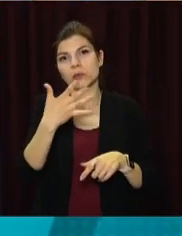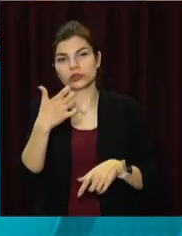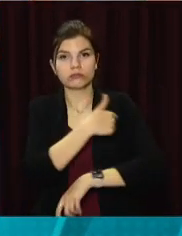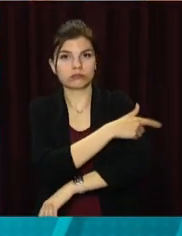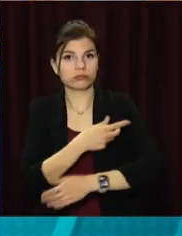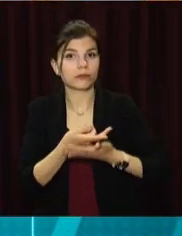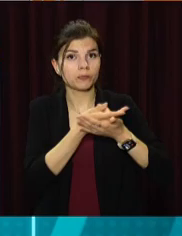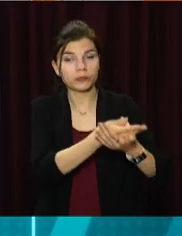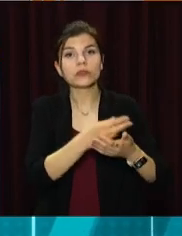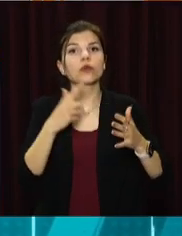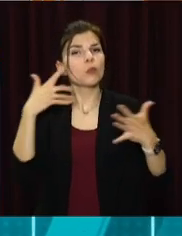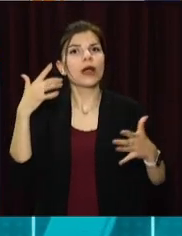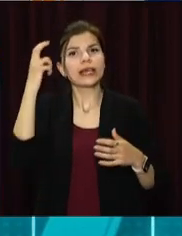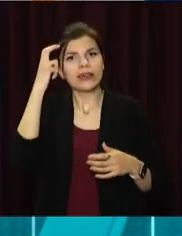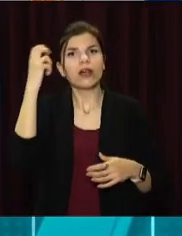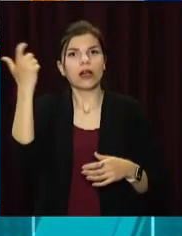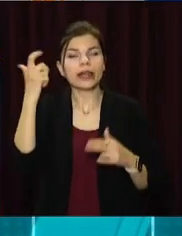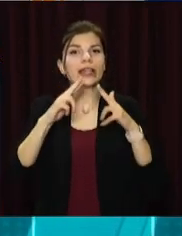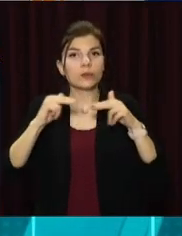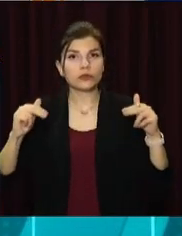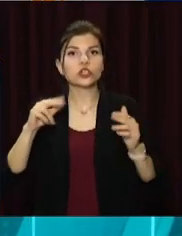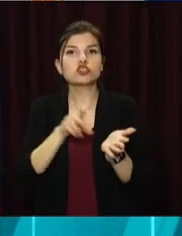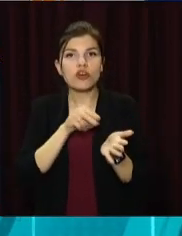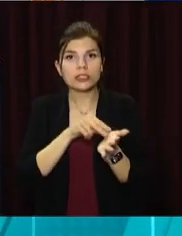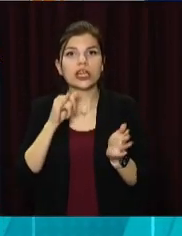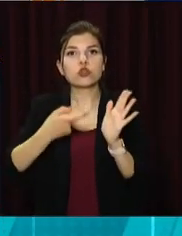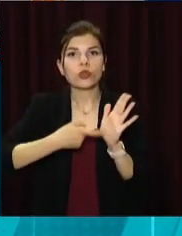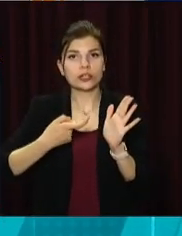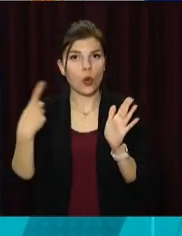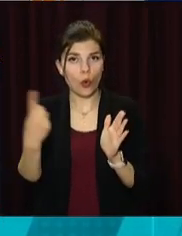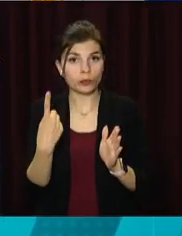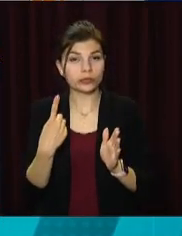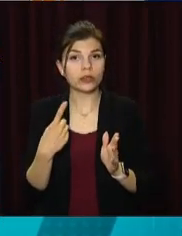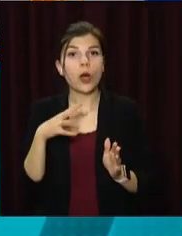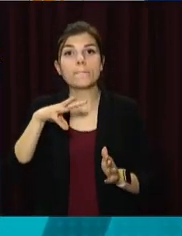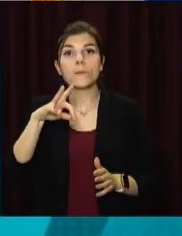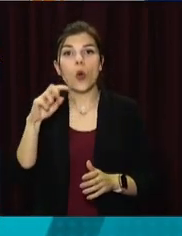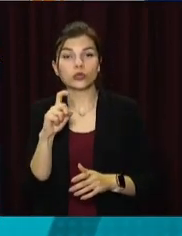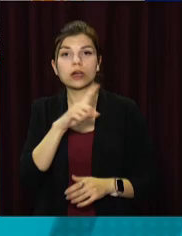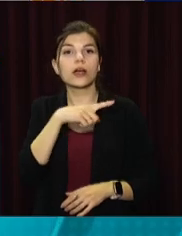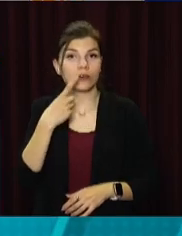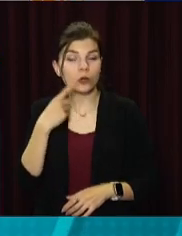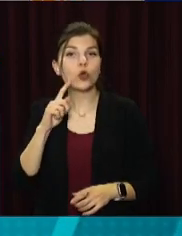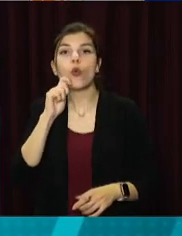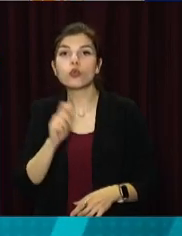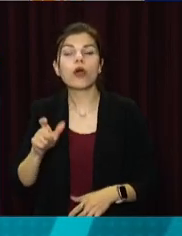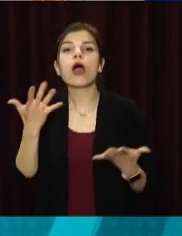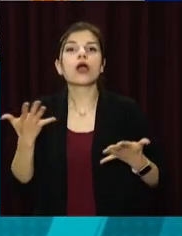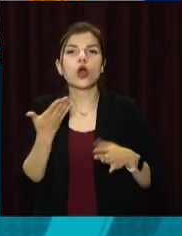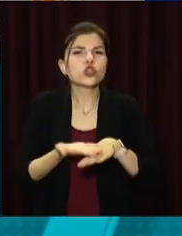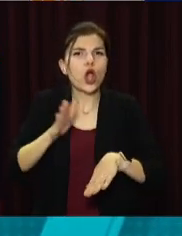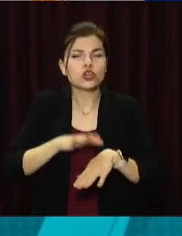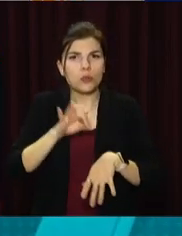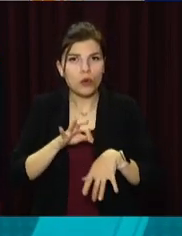пацієнтів. В мантилідерах Київ, Харківська, Дніпропетровська, Черкаська і Донецька області. У МОЗ кажуть, українці, які тяжко